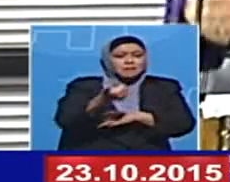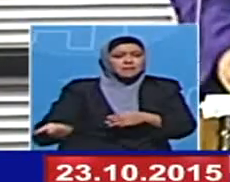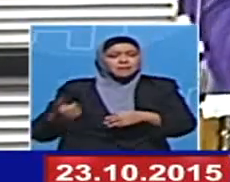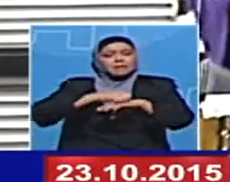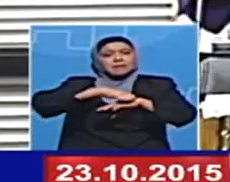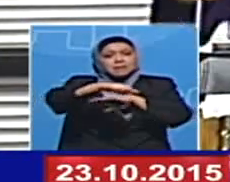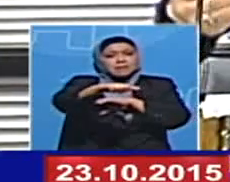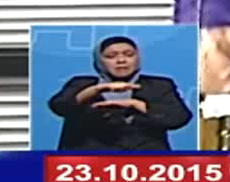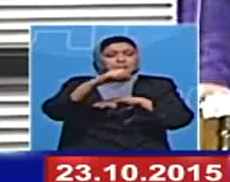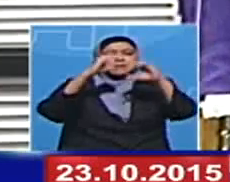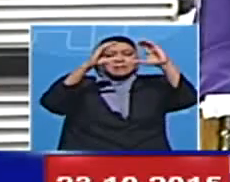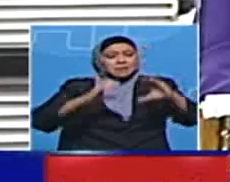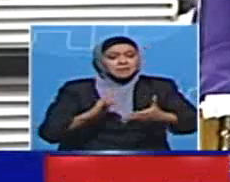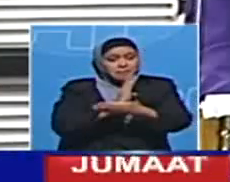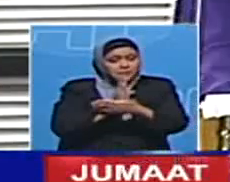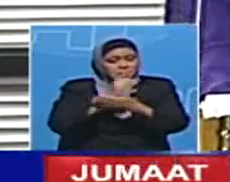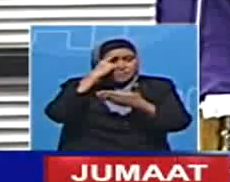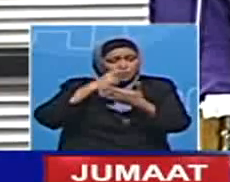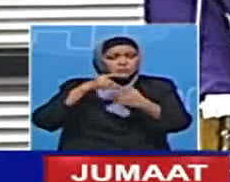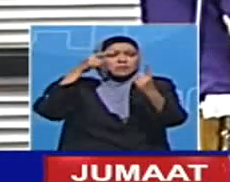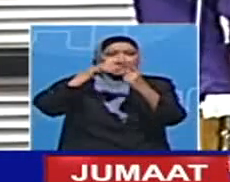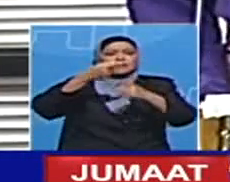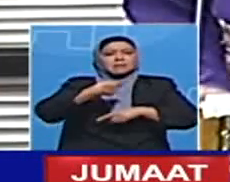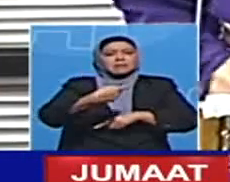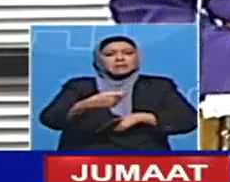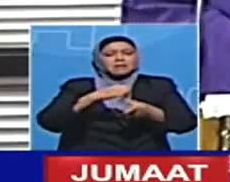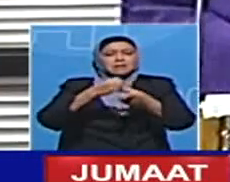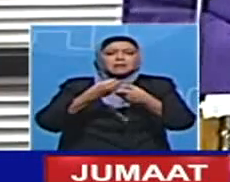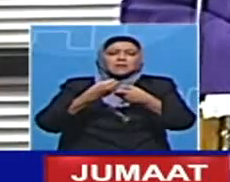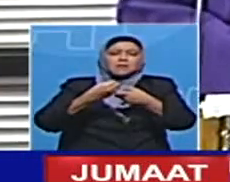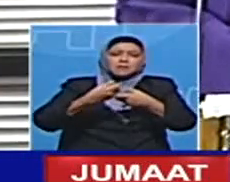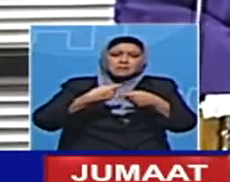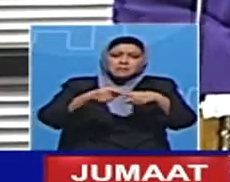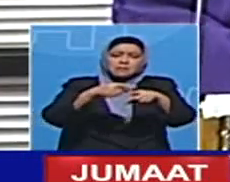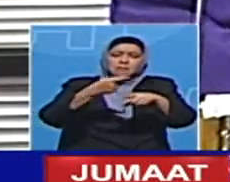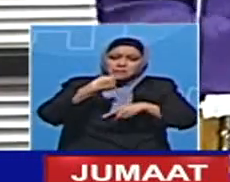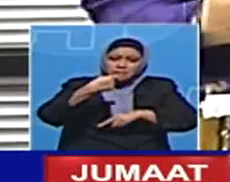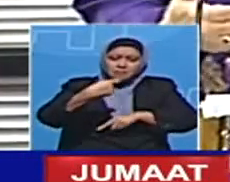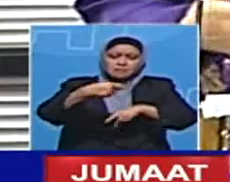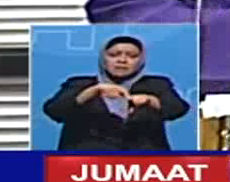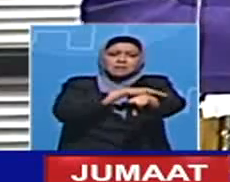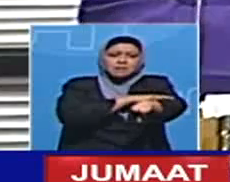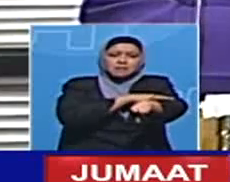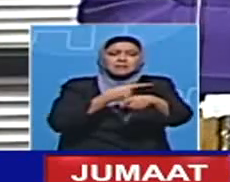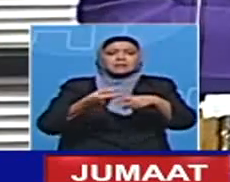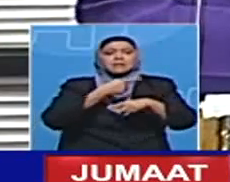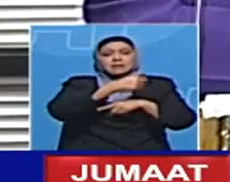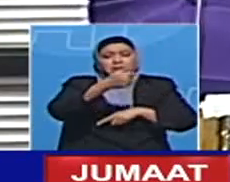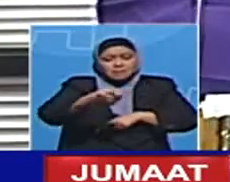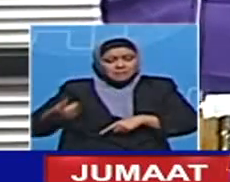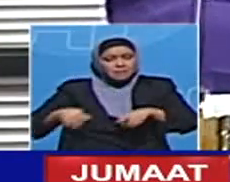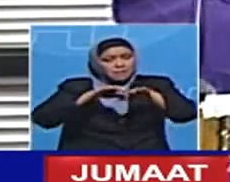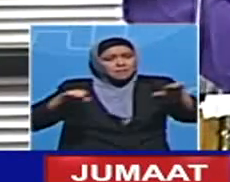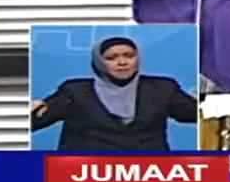dieksport secara sementara bagi tujuan sewaan dan pajakan seperti peralatan pelantang minyak juga platform